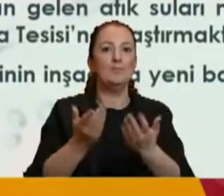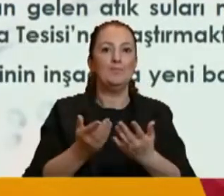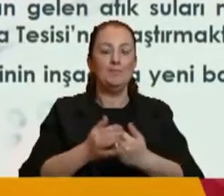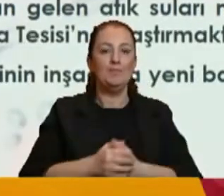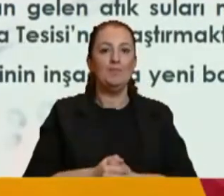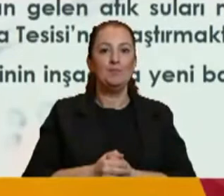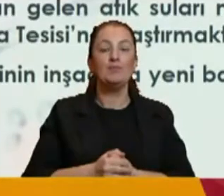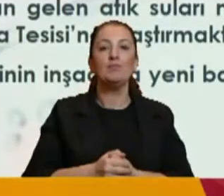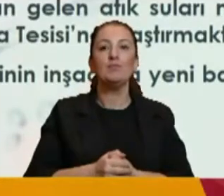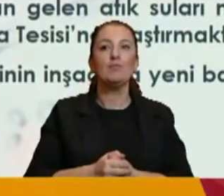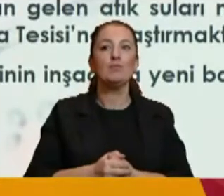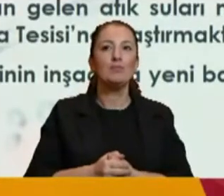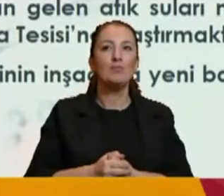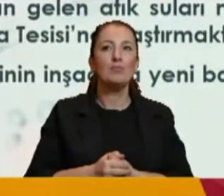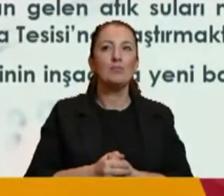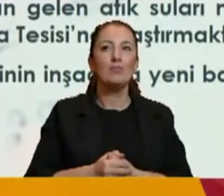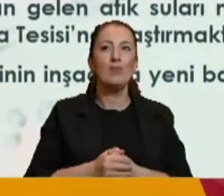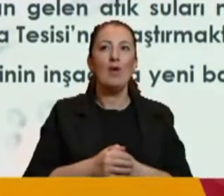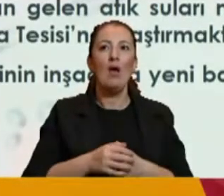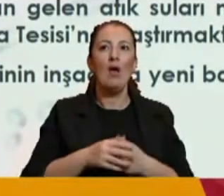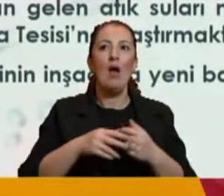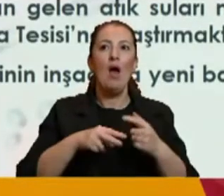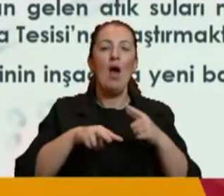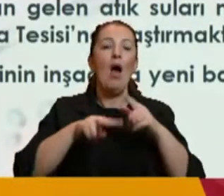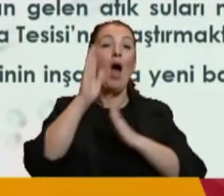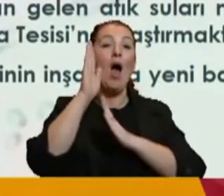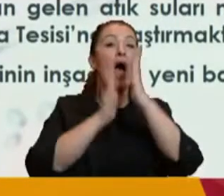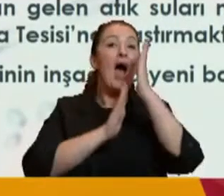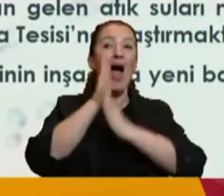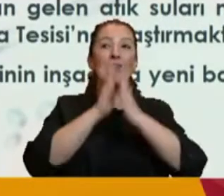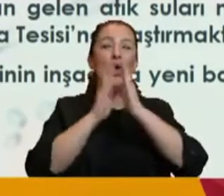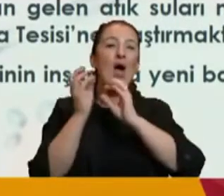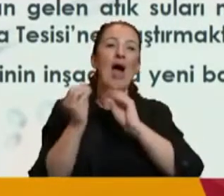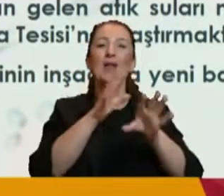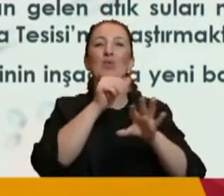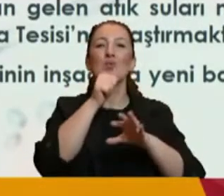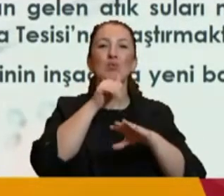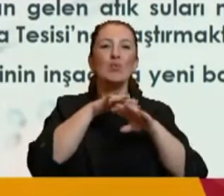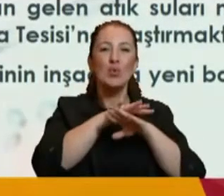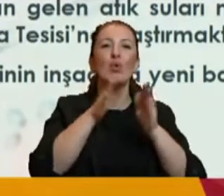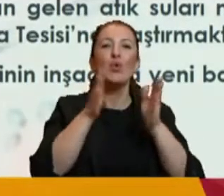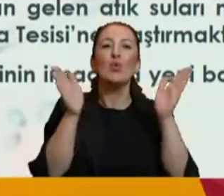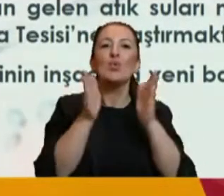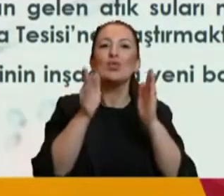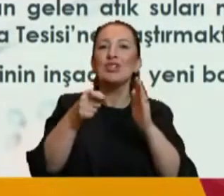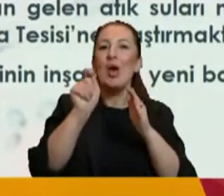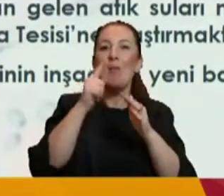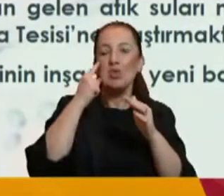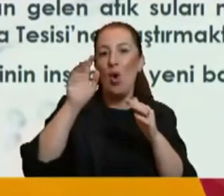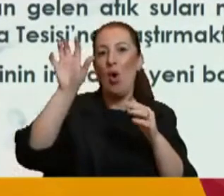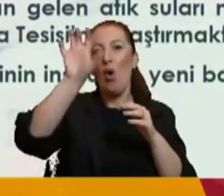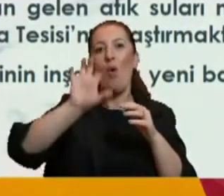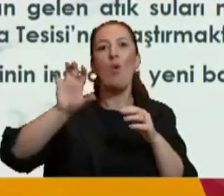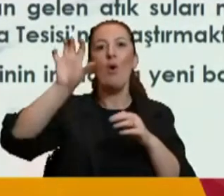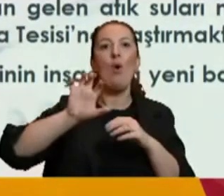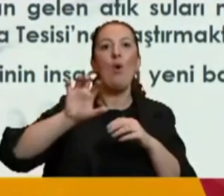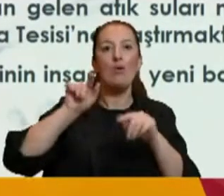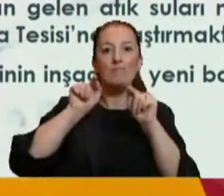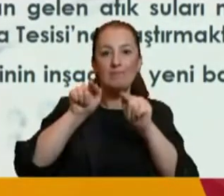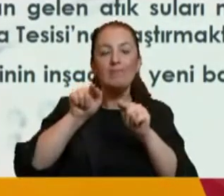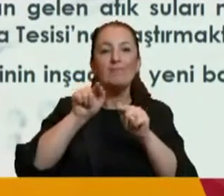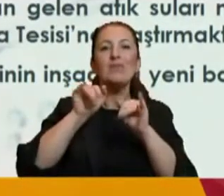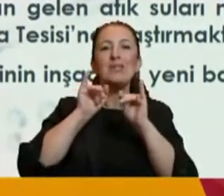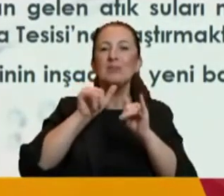bu Ataköy atık sütçüleri Bu da Küçükçekmece Gölü'nün Doğu bölgesindeki atıksularda toplayıp